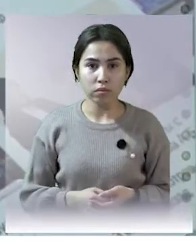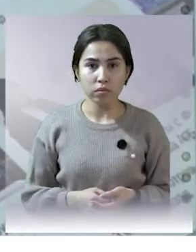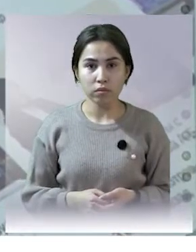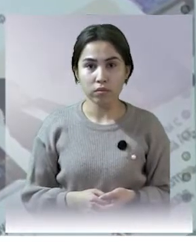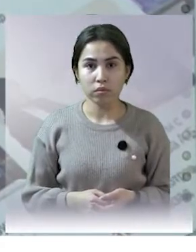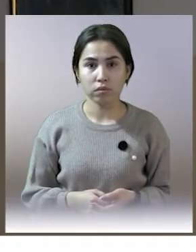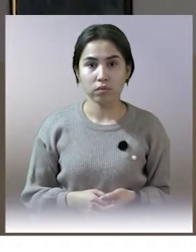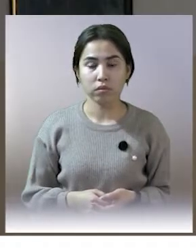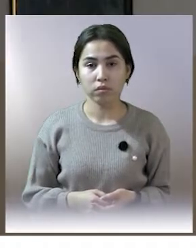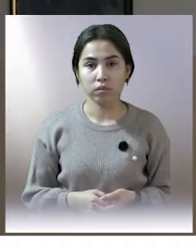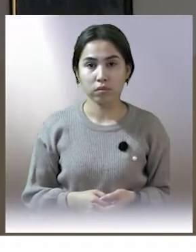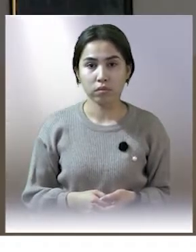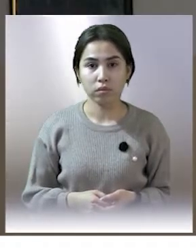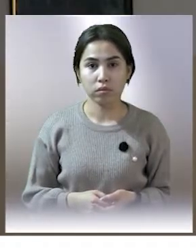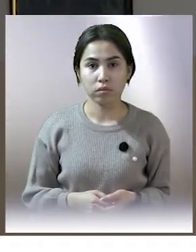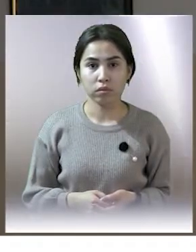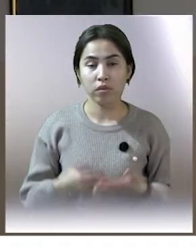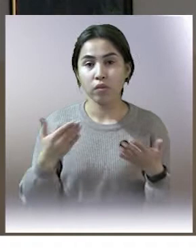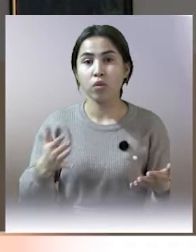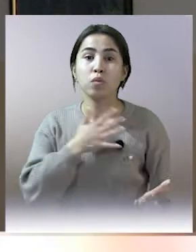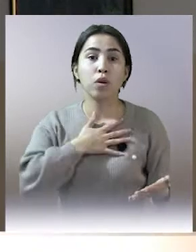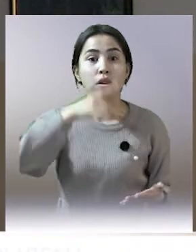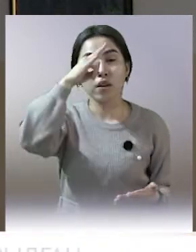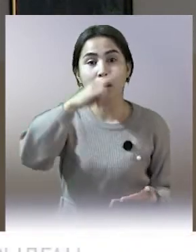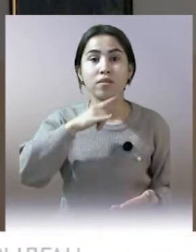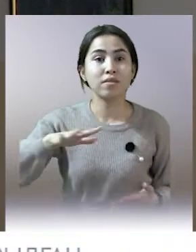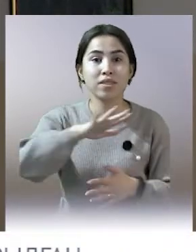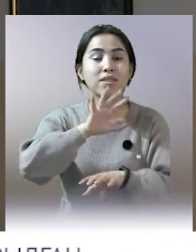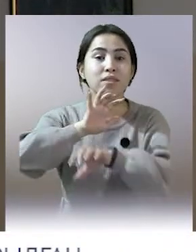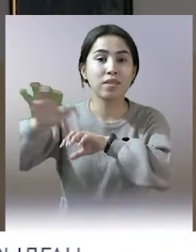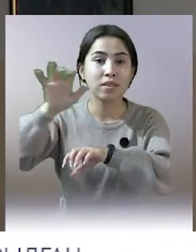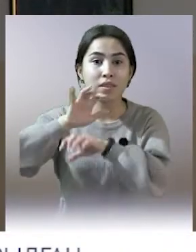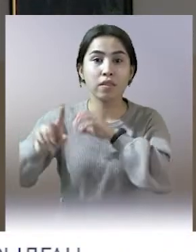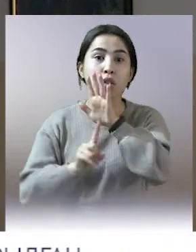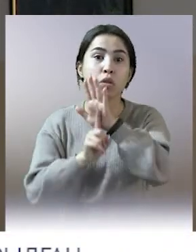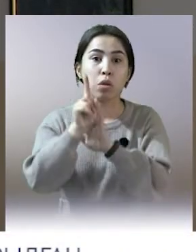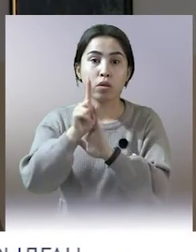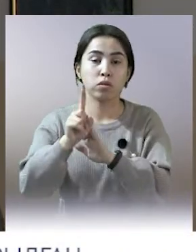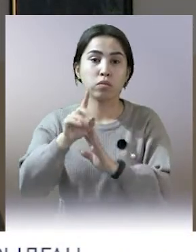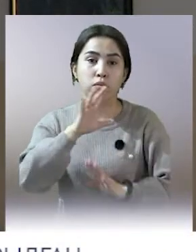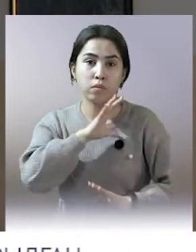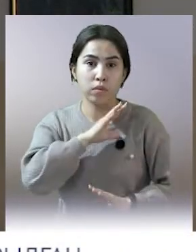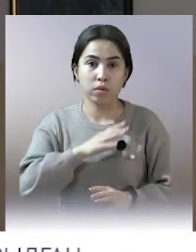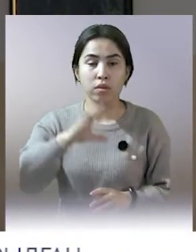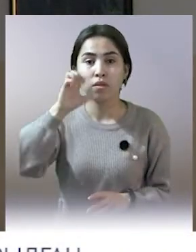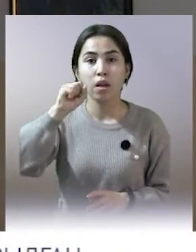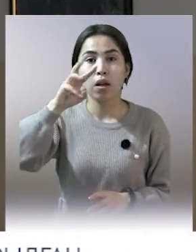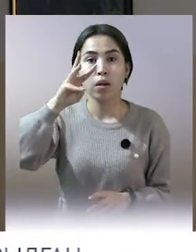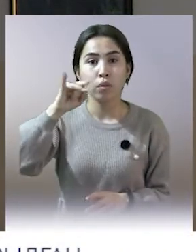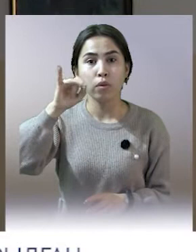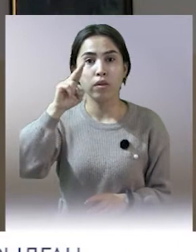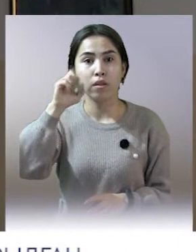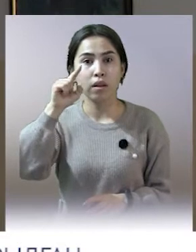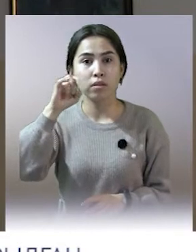сапына енген. Көптеген әдіс-тәсілдер осы жақта үйреніп, қазіргі таңда өзімнің практикамда қолдану арқылы білім сапасын